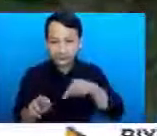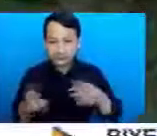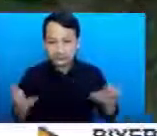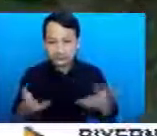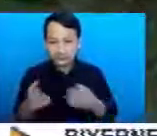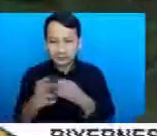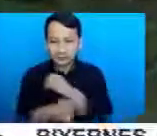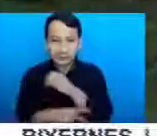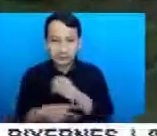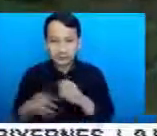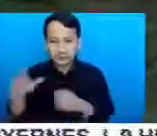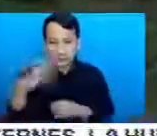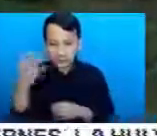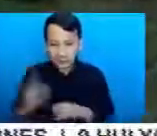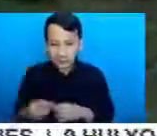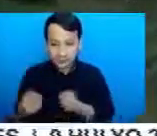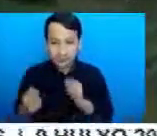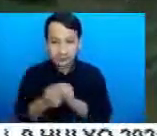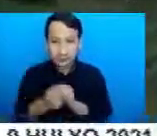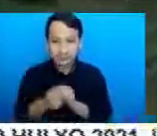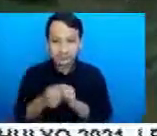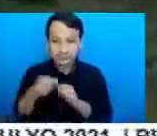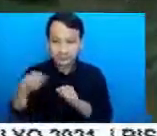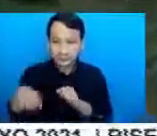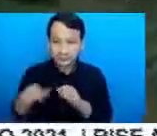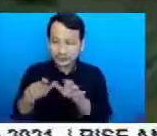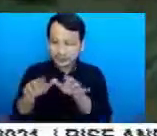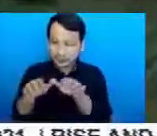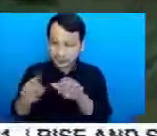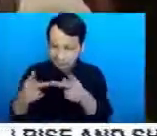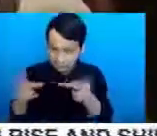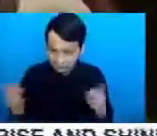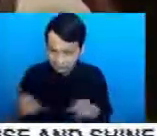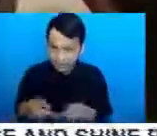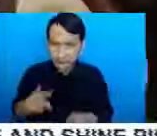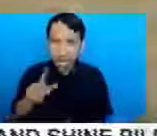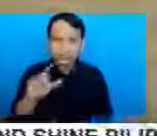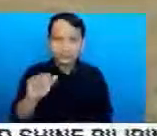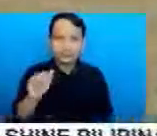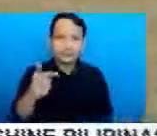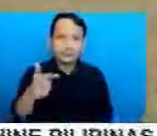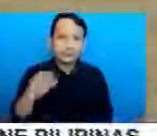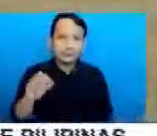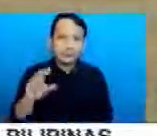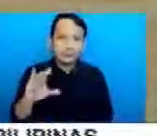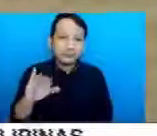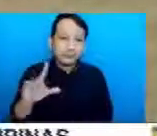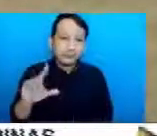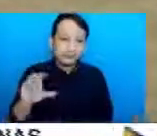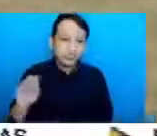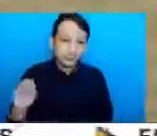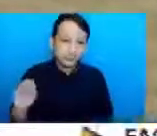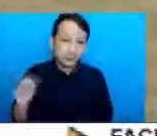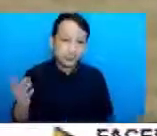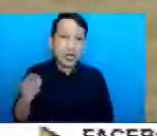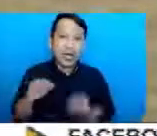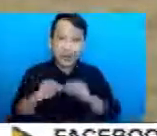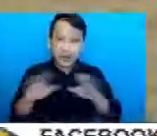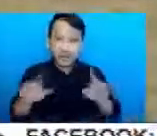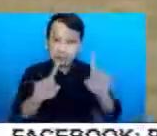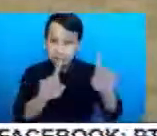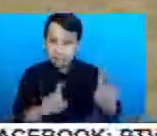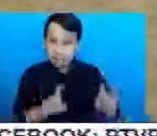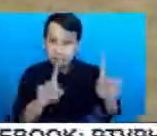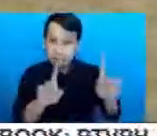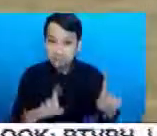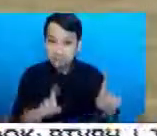center. Katumbas ito, Gani, ng halos 5,000 individual. Halos 4 na ektarya na ng taniman ang naapektuhan dahil sa sulfur